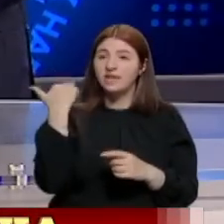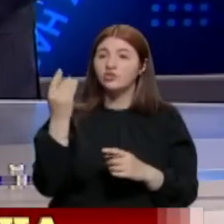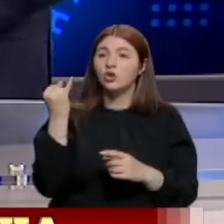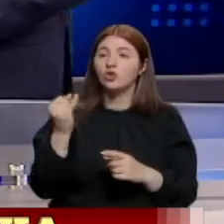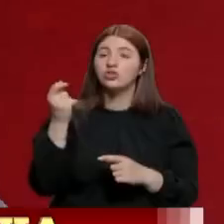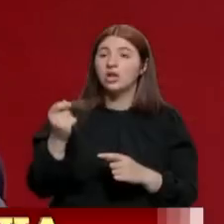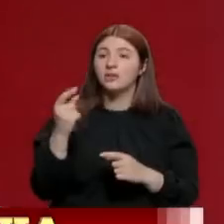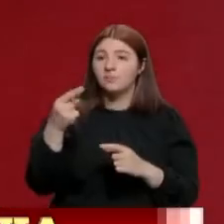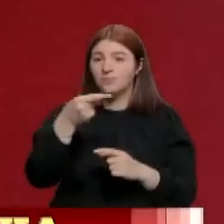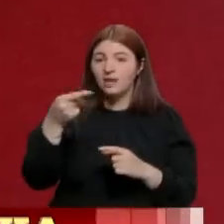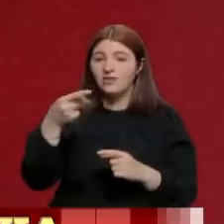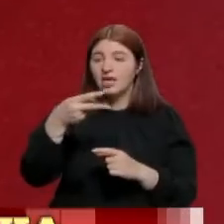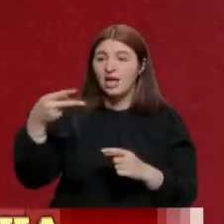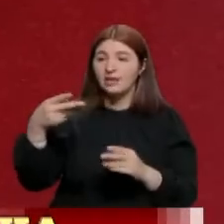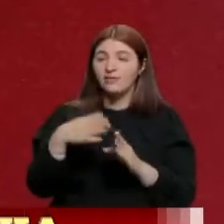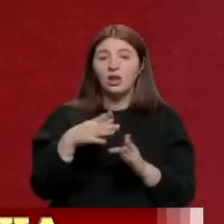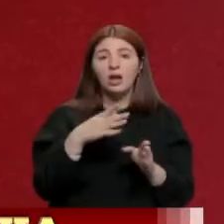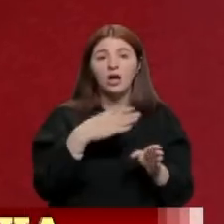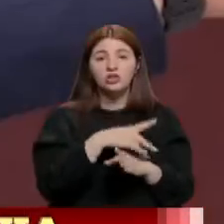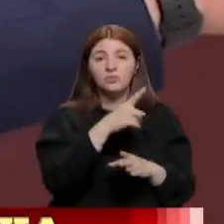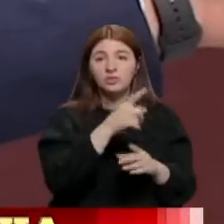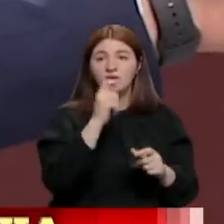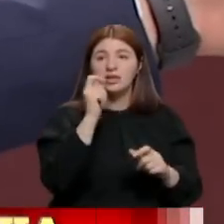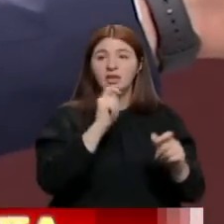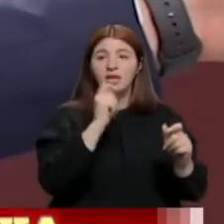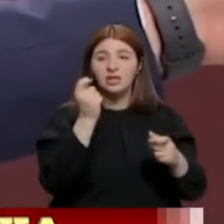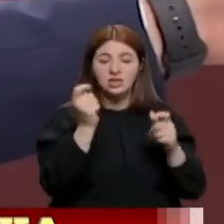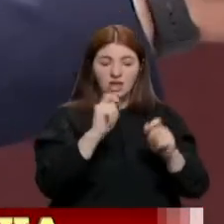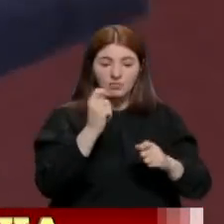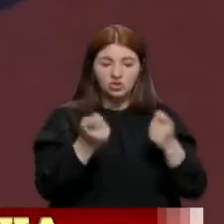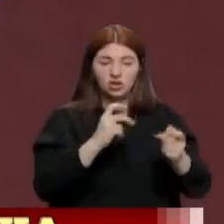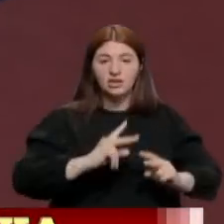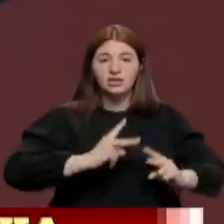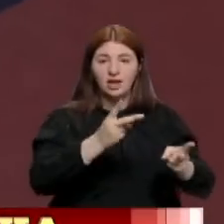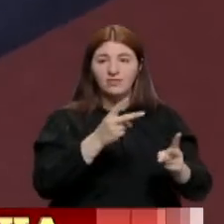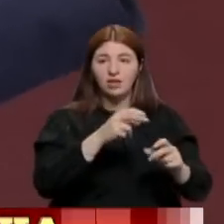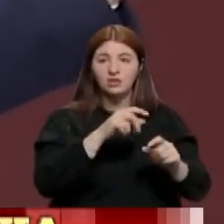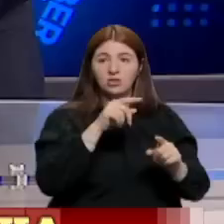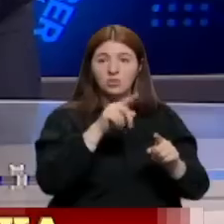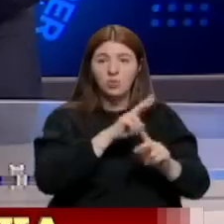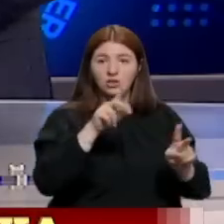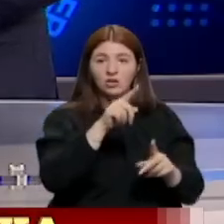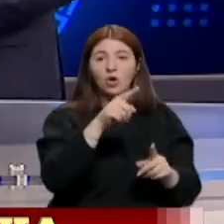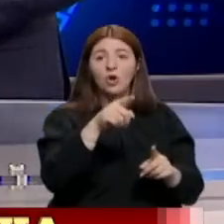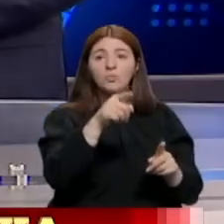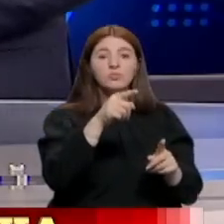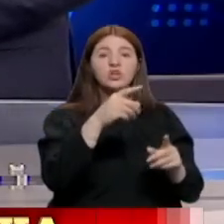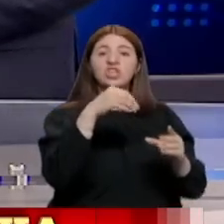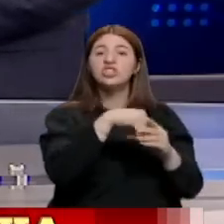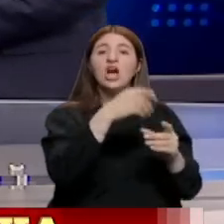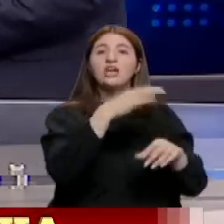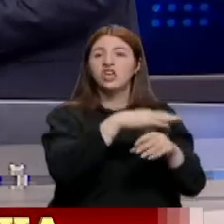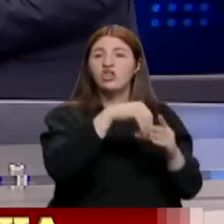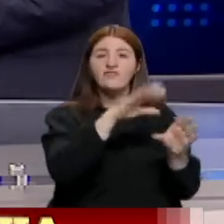kötü şartlarda bir katlı ve iki ayrıca katlı bu Yapıştet Devlet modeliyle yapılan şehir hastanelerinde bu sismik izolatör var. Evet. Bu